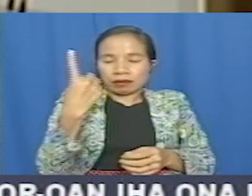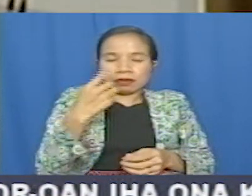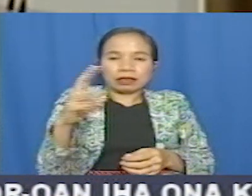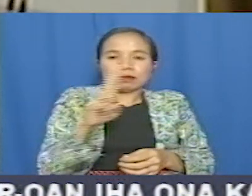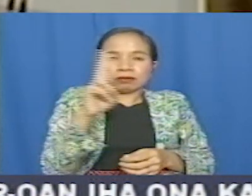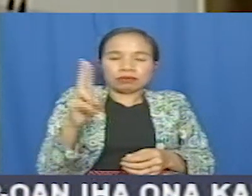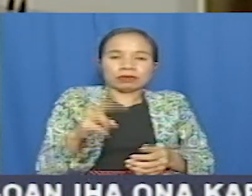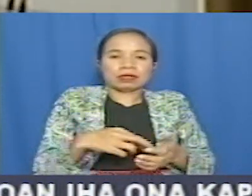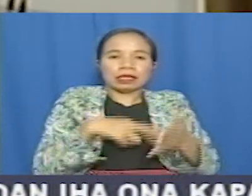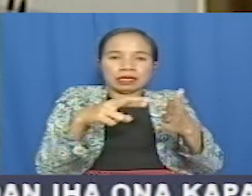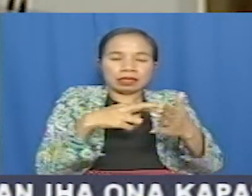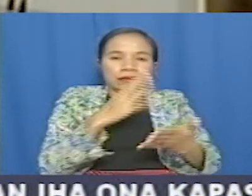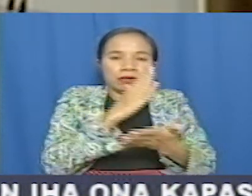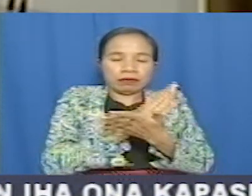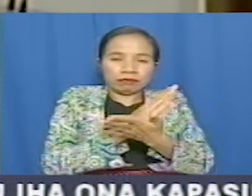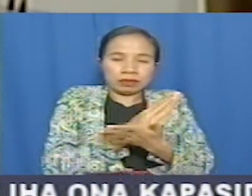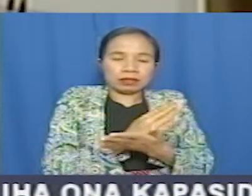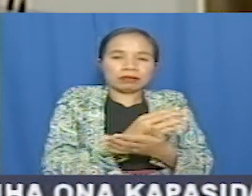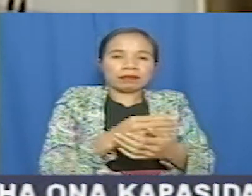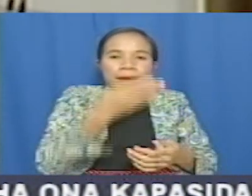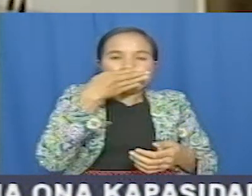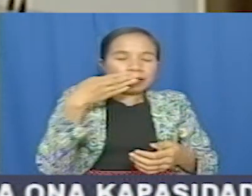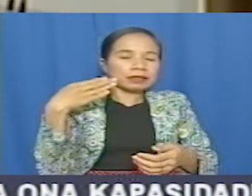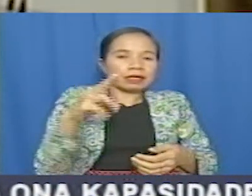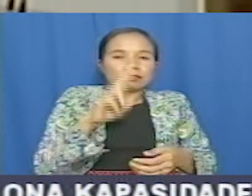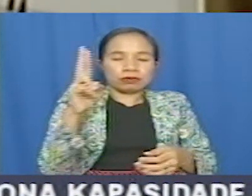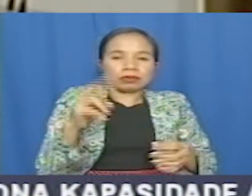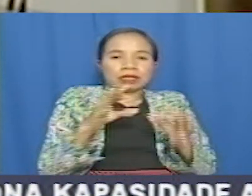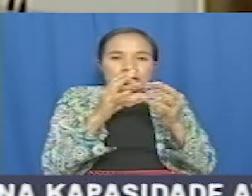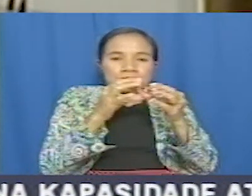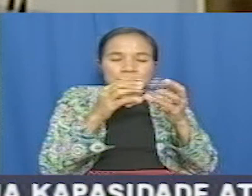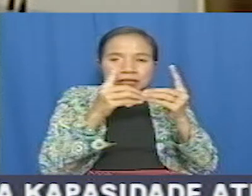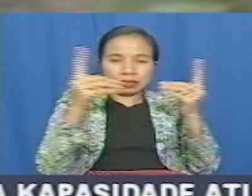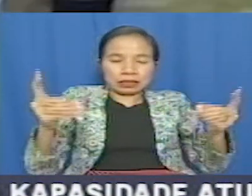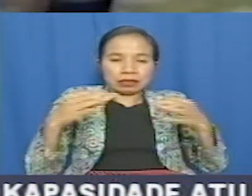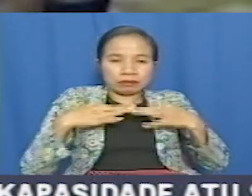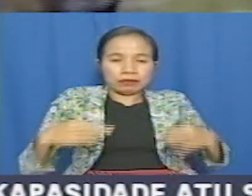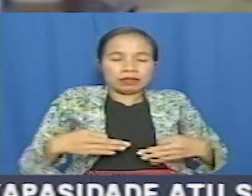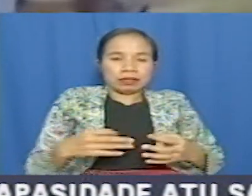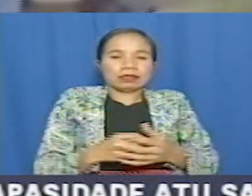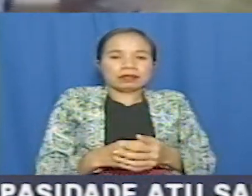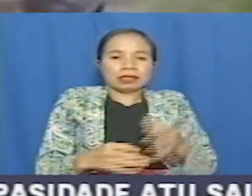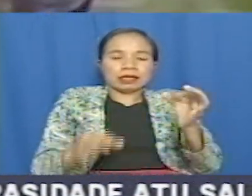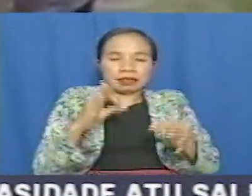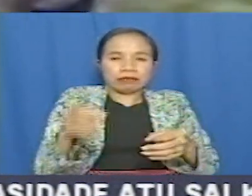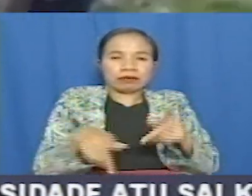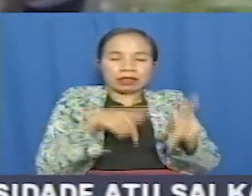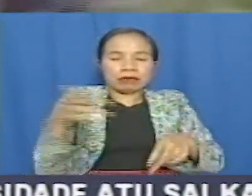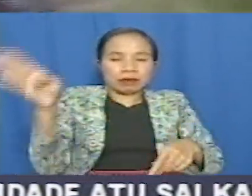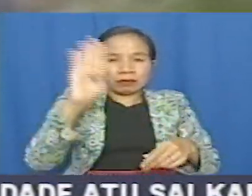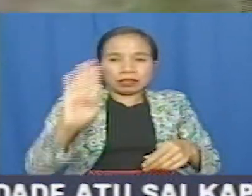usa medidas preventivas máscara ita tem que usa e distanciamento tem que na fatin. Entretanto, sidadão